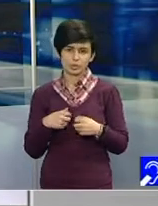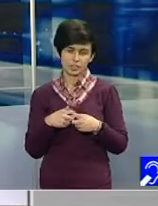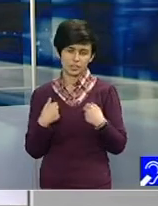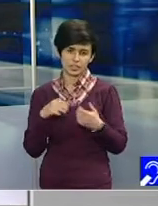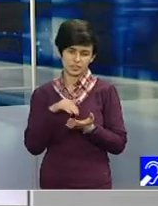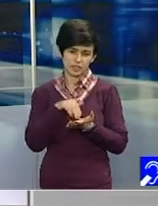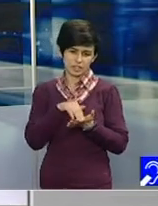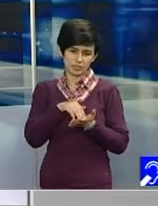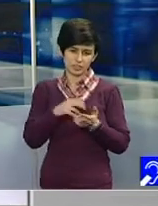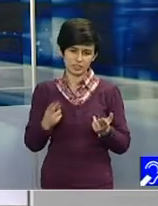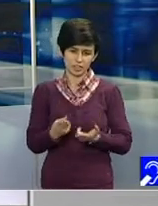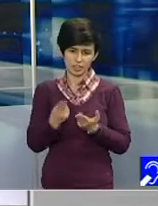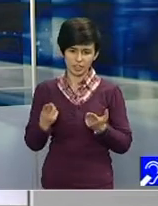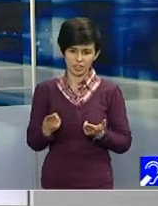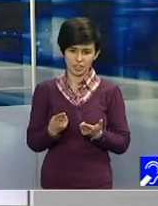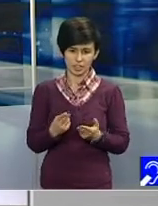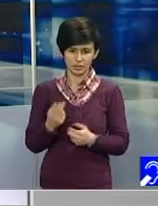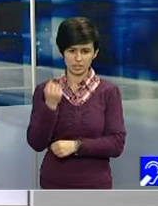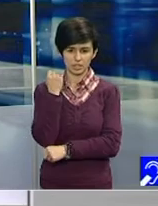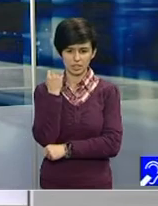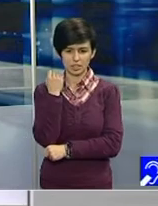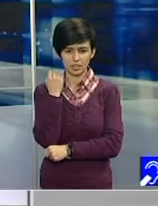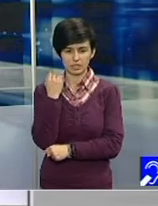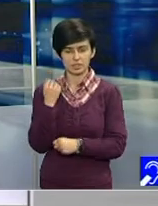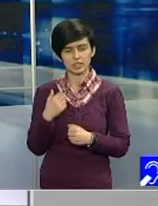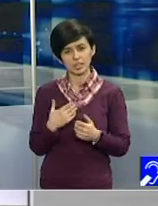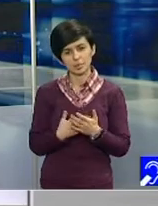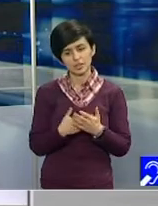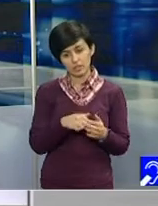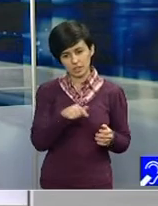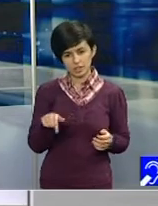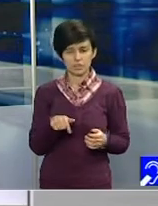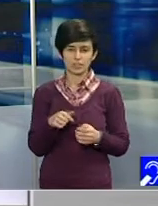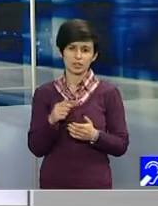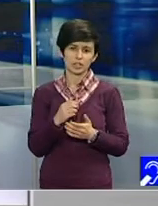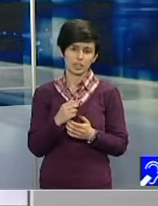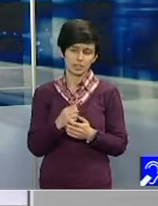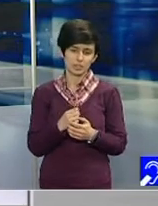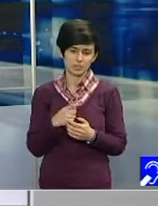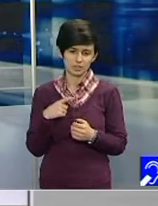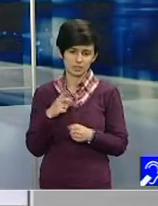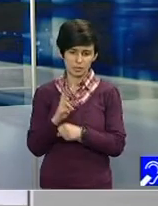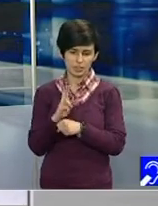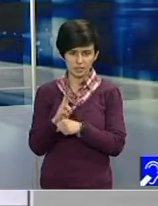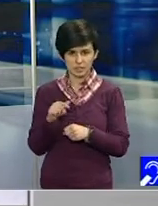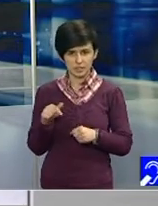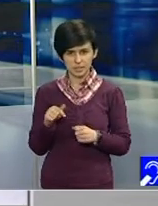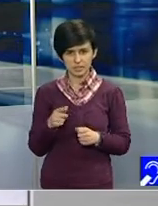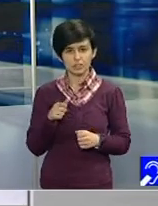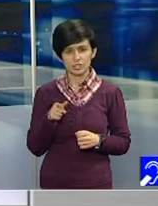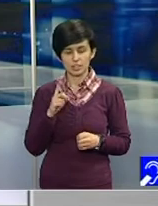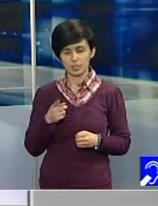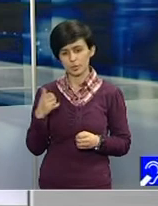nevoit să-și caute cazări, pentru că ne ocupăm și de partea asta, îi ajută mult, ei trebuie doar să vină și să ne arate că sunt foarte